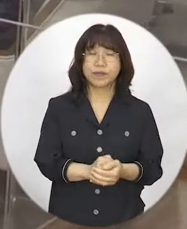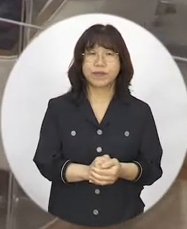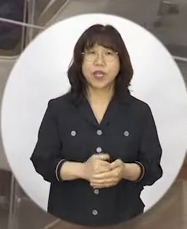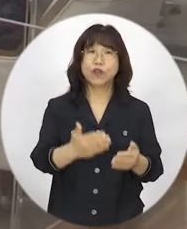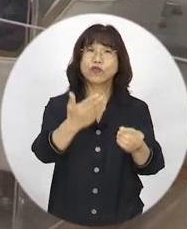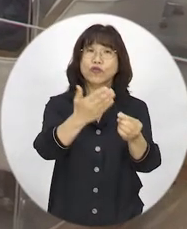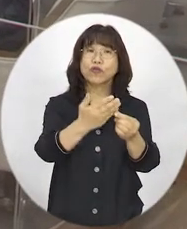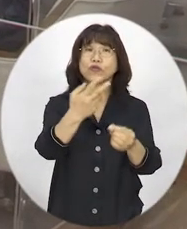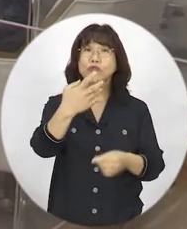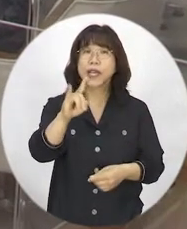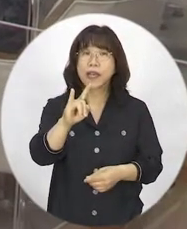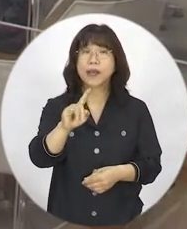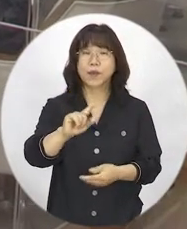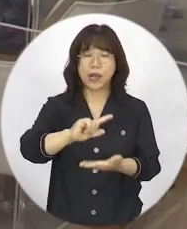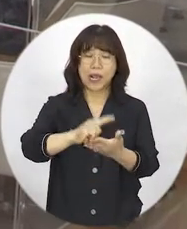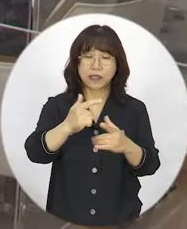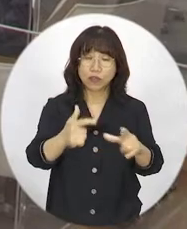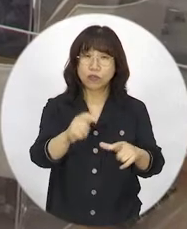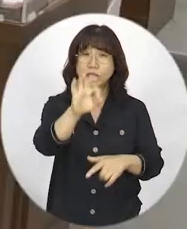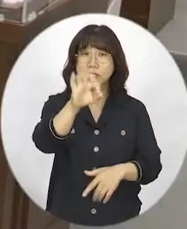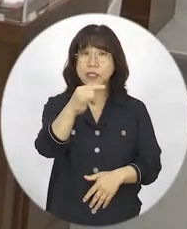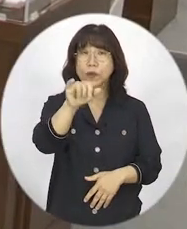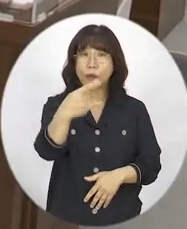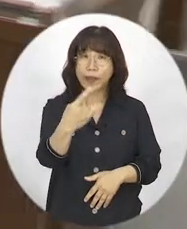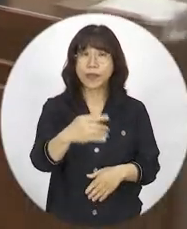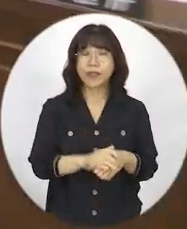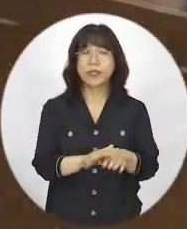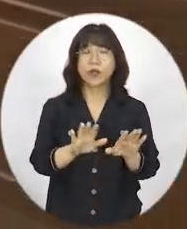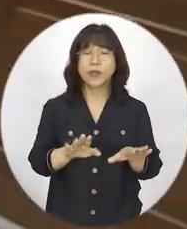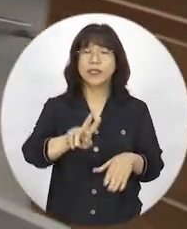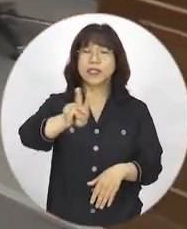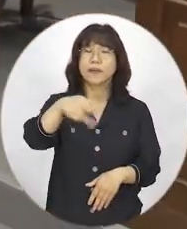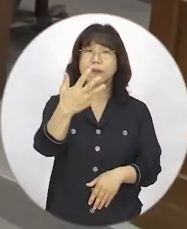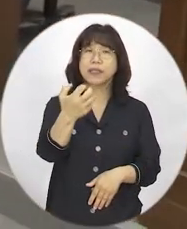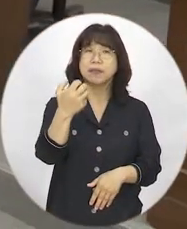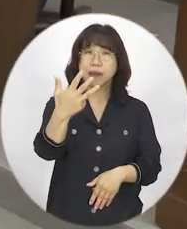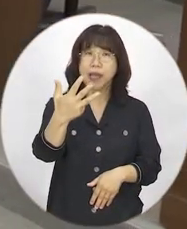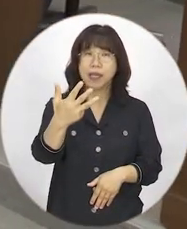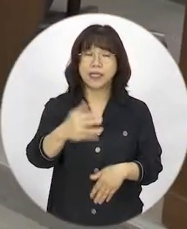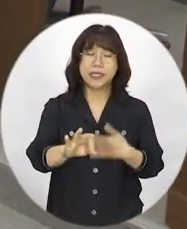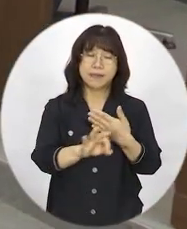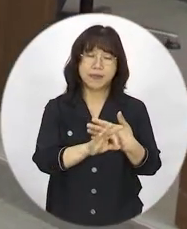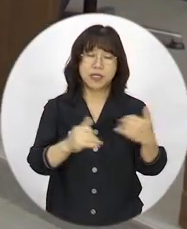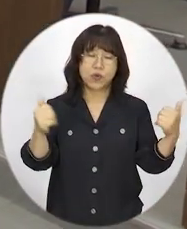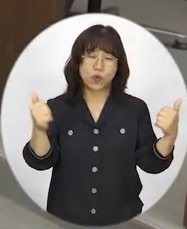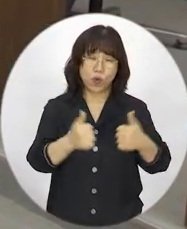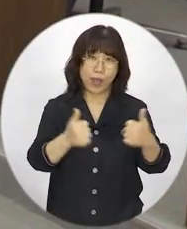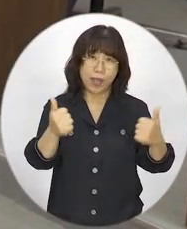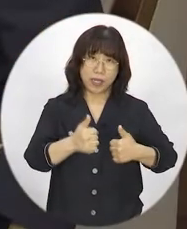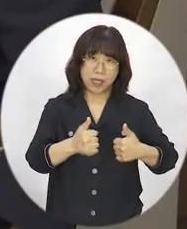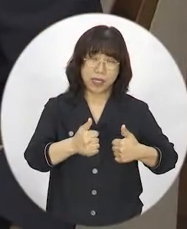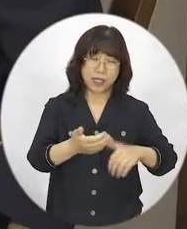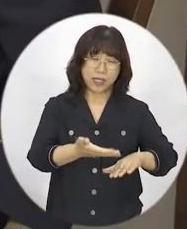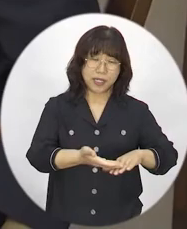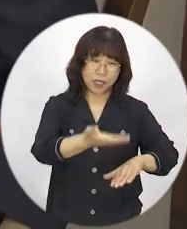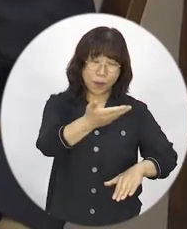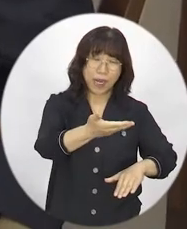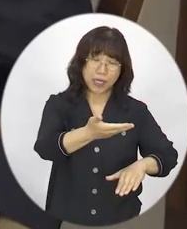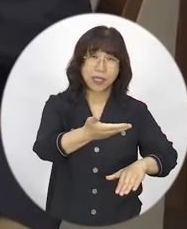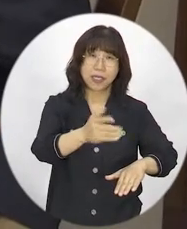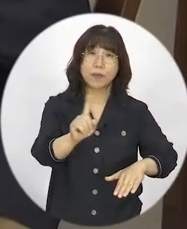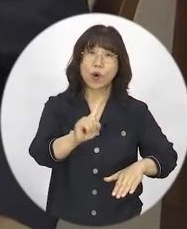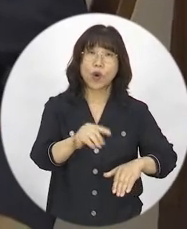제9대 서울특별시 강서구의회는 지난 4일부터 제288회 서울특별시 강서구의회 임시회를 열고